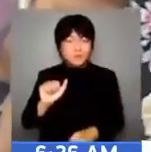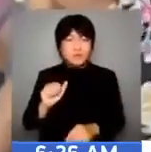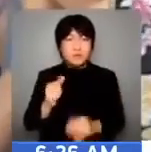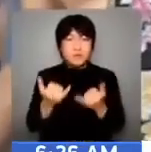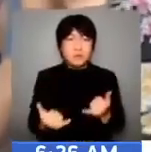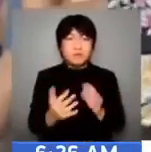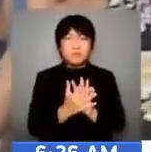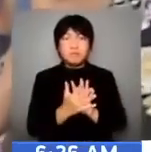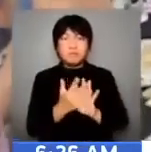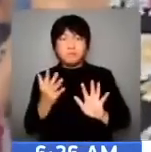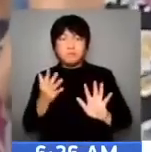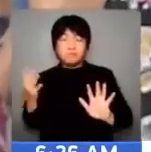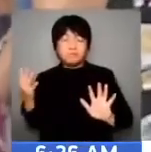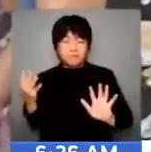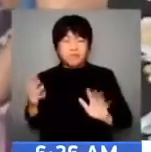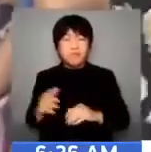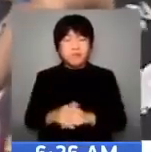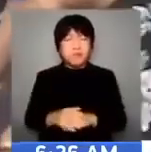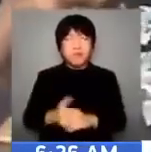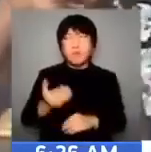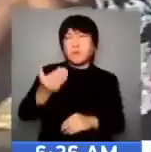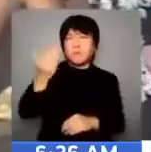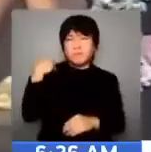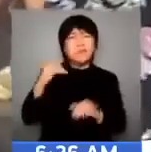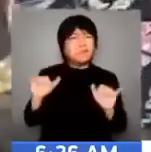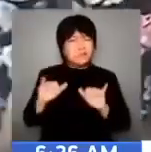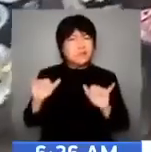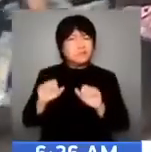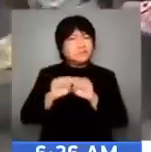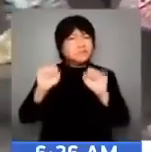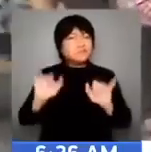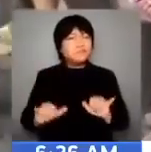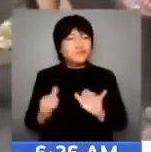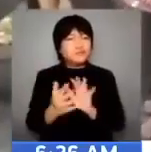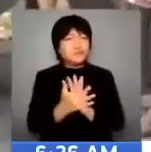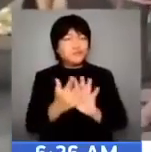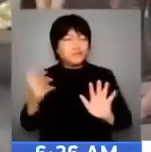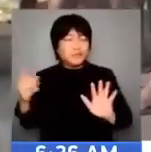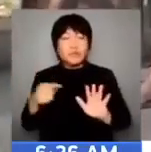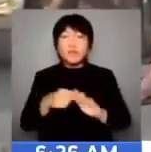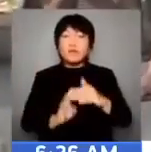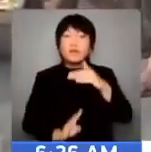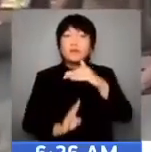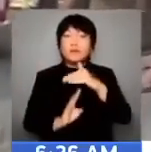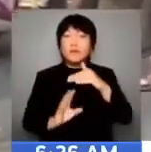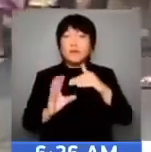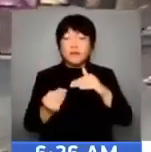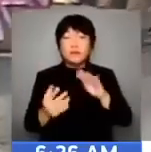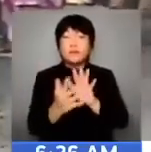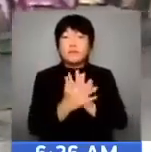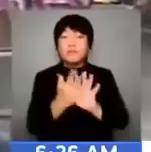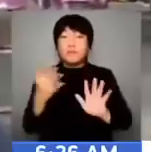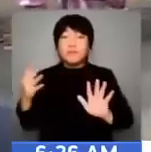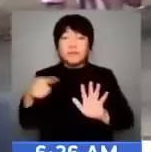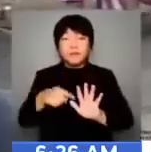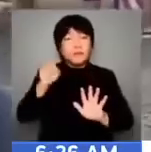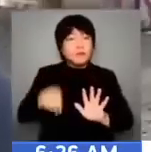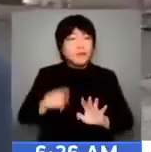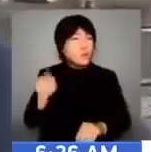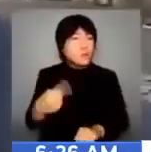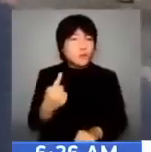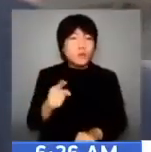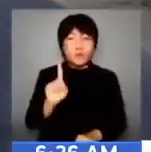nakaraang araw. Ganun pa rin naman yung sistema, may cut-off po yan at bawat nakapila dyan ay hanggang 4 kilo lamang